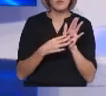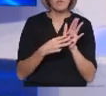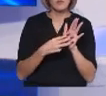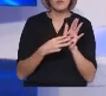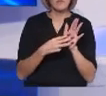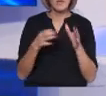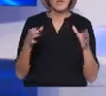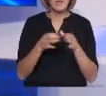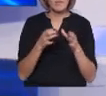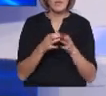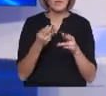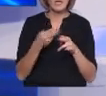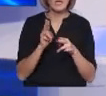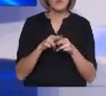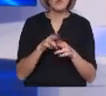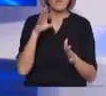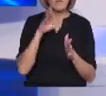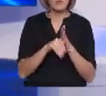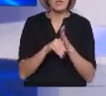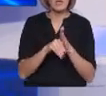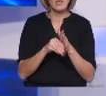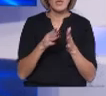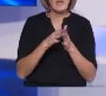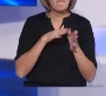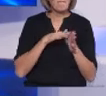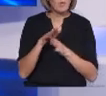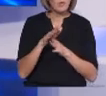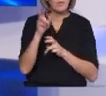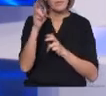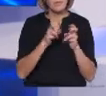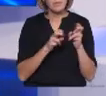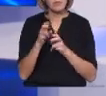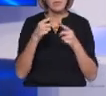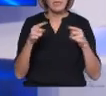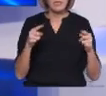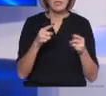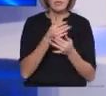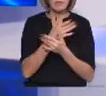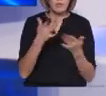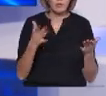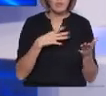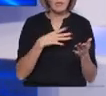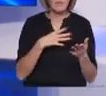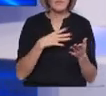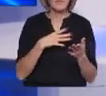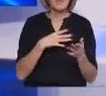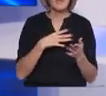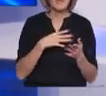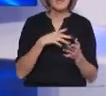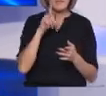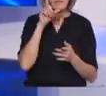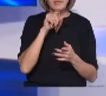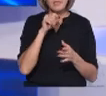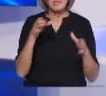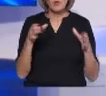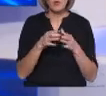7898 действующих компаний, деятельность которых включает в себя полный цикл производства различной продукции. В их числе и